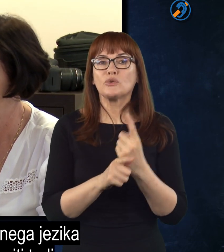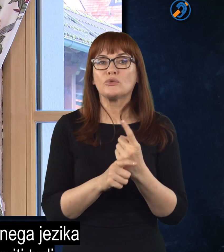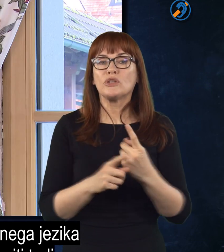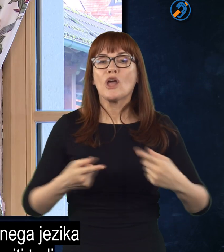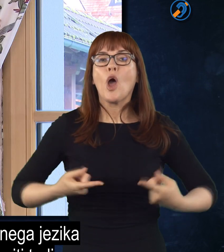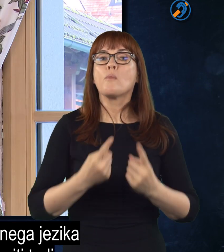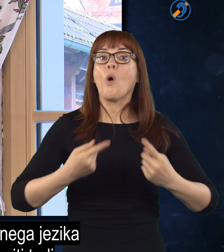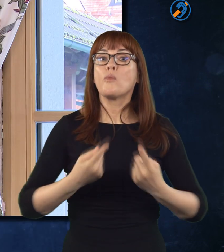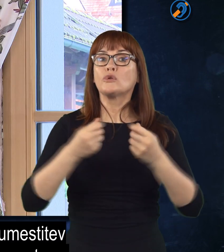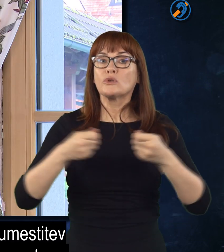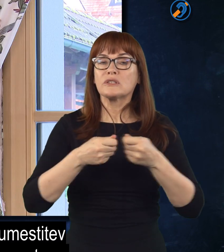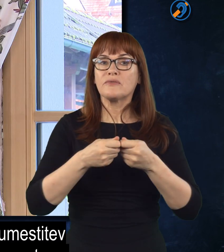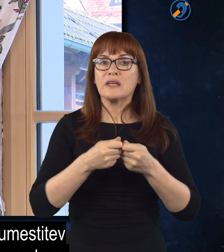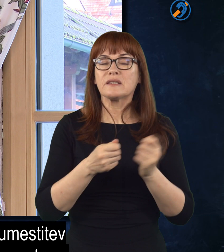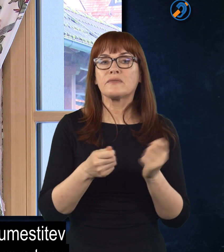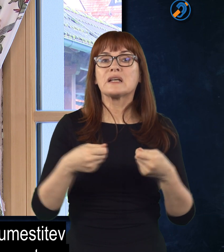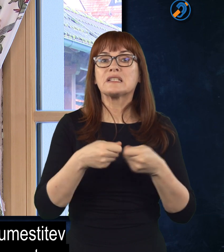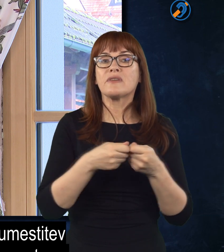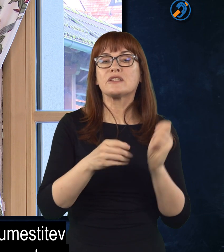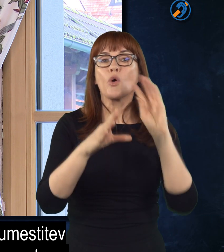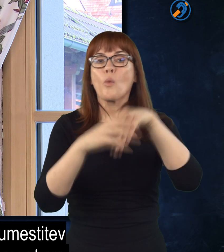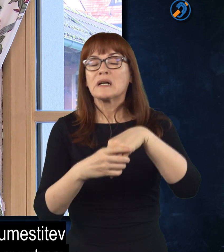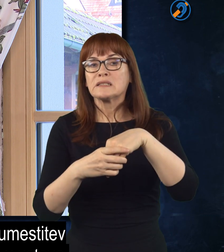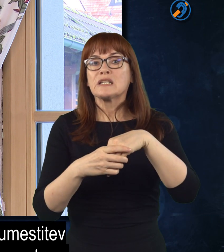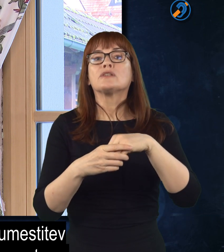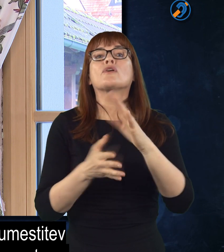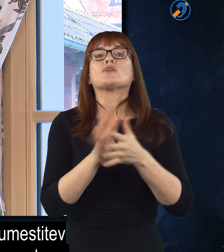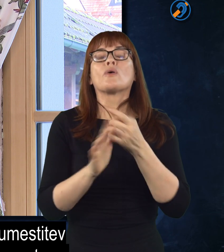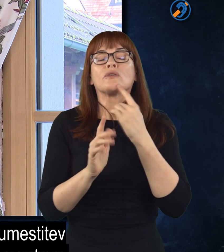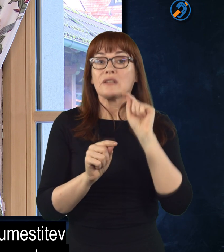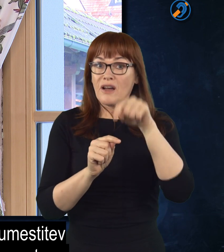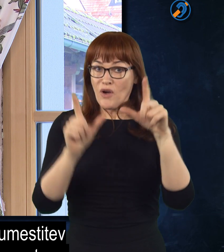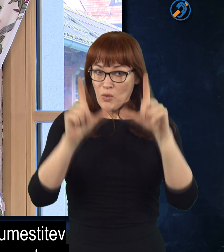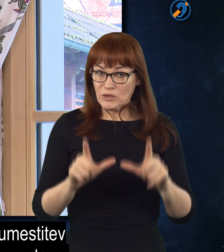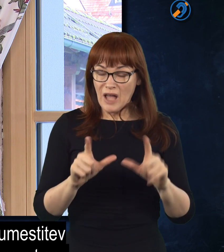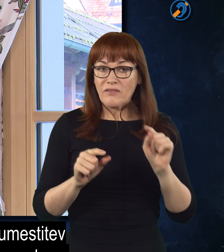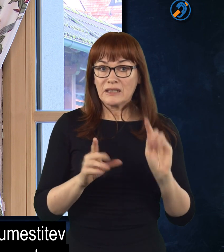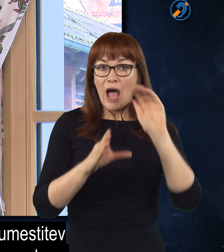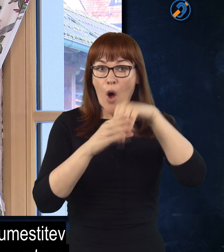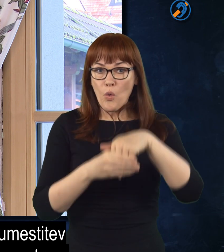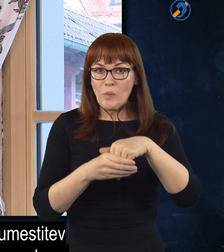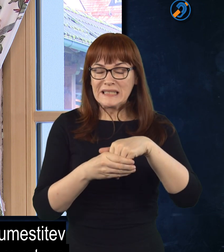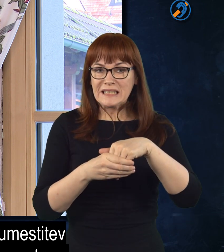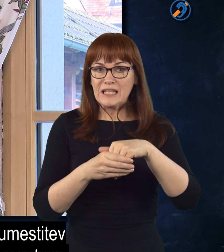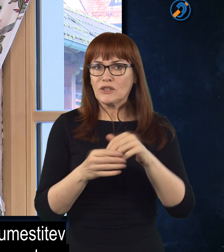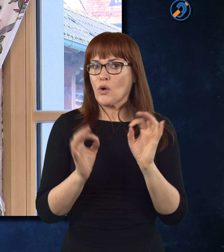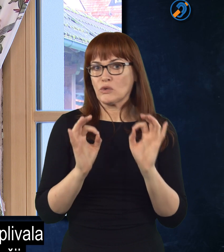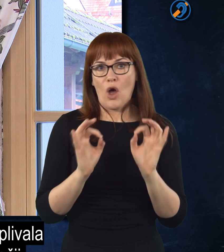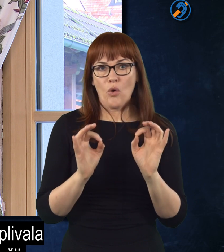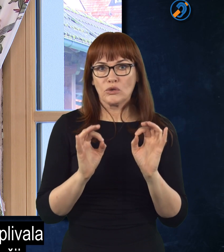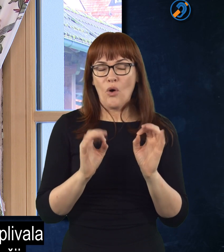vredno izpostaviti tudi pobudo zveze v zvezi z umestitvijo znakovnega jezika v ustavo.